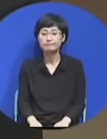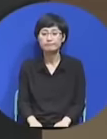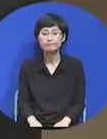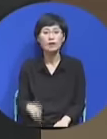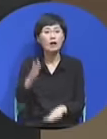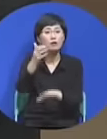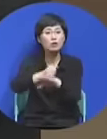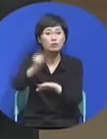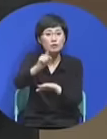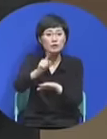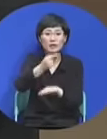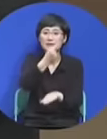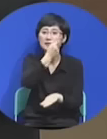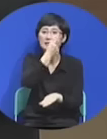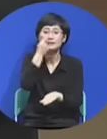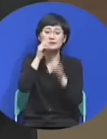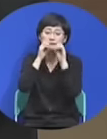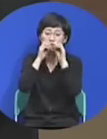그러면 뭡니까? 증인.